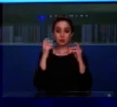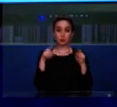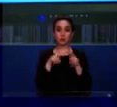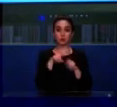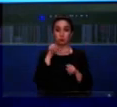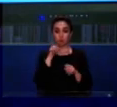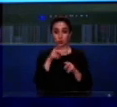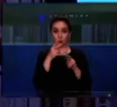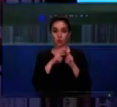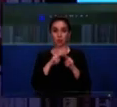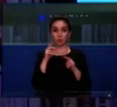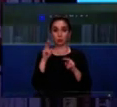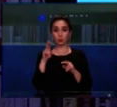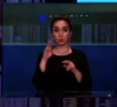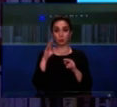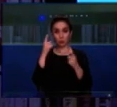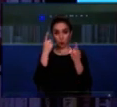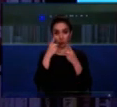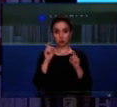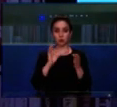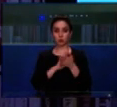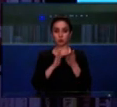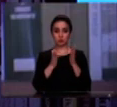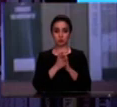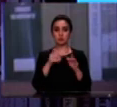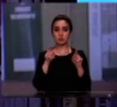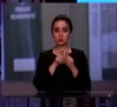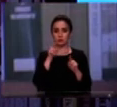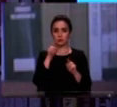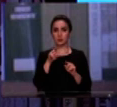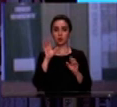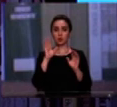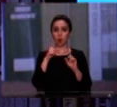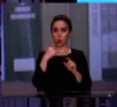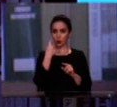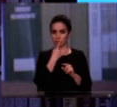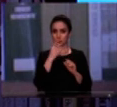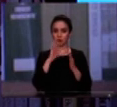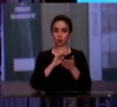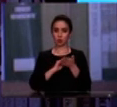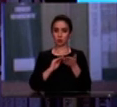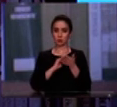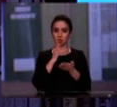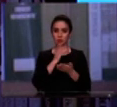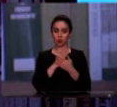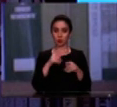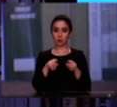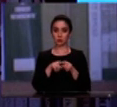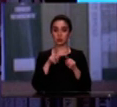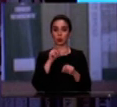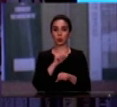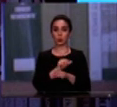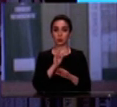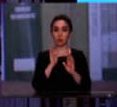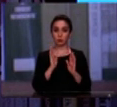bu publitsistik uslub. Bugun esa aynan og'zaki va yozma ko'rinishga ega ekanligini